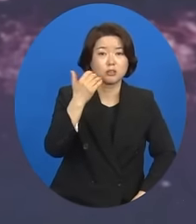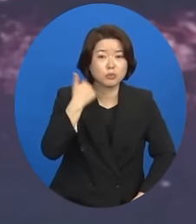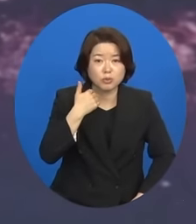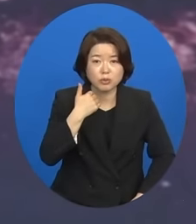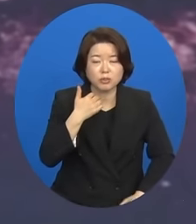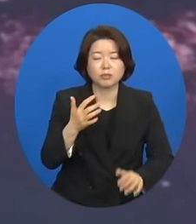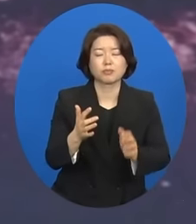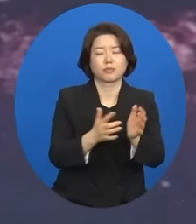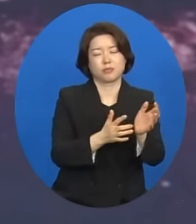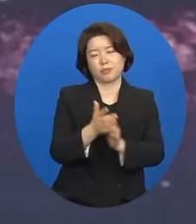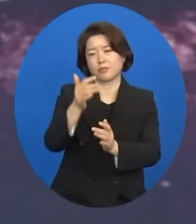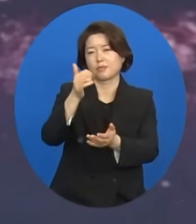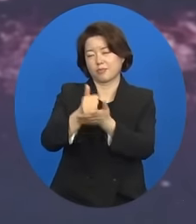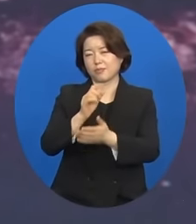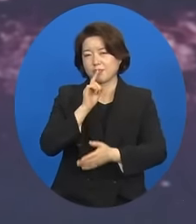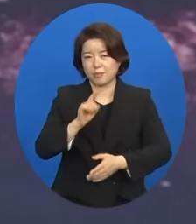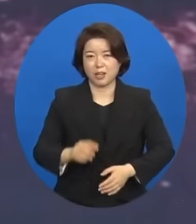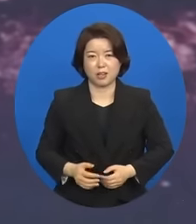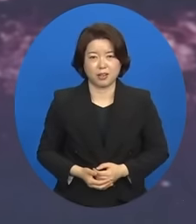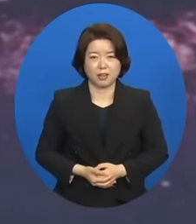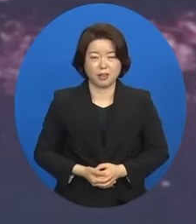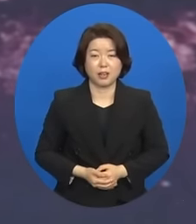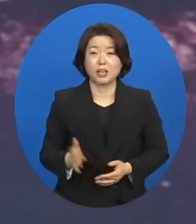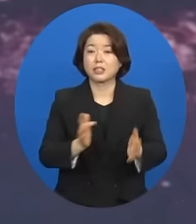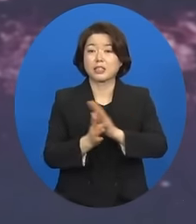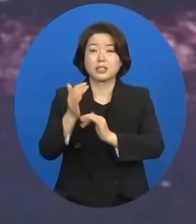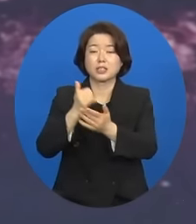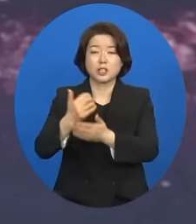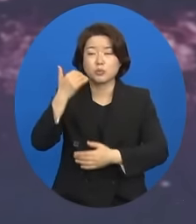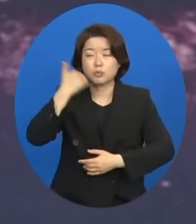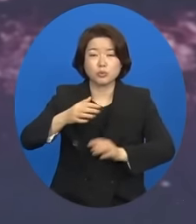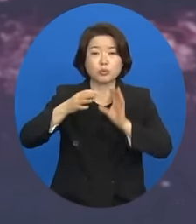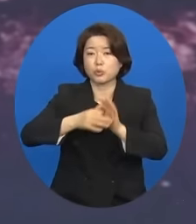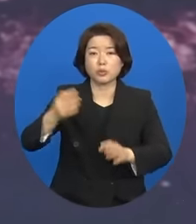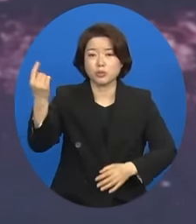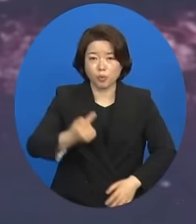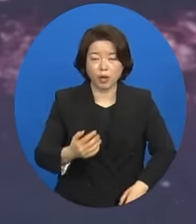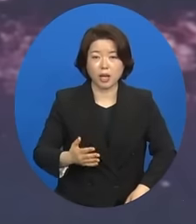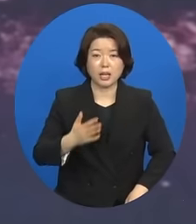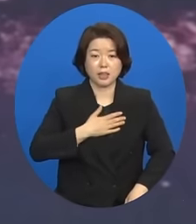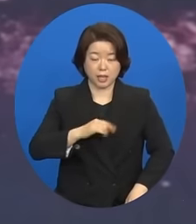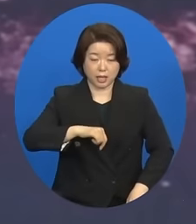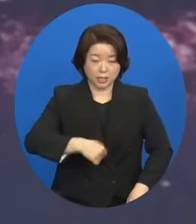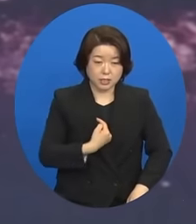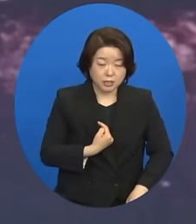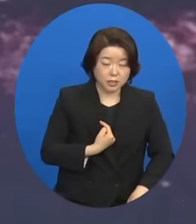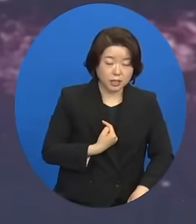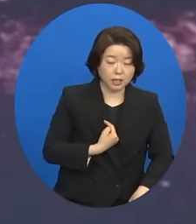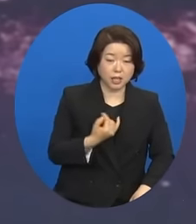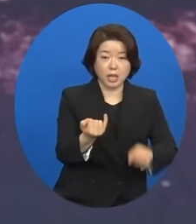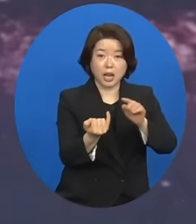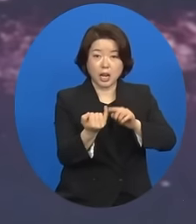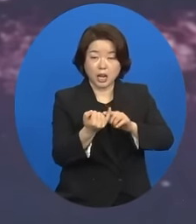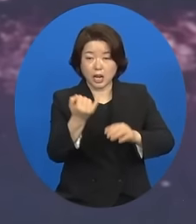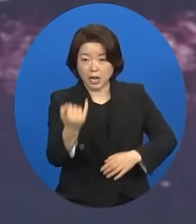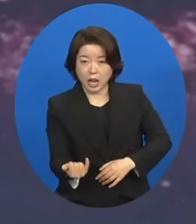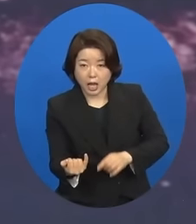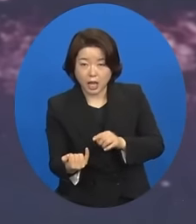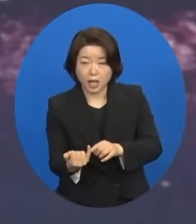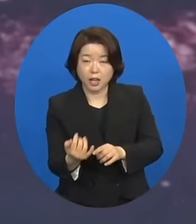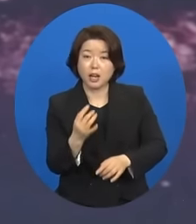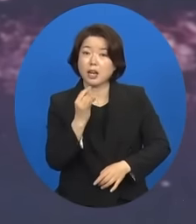예수님을 말하는 거죠 그러 그 예수님이 누구를 통해서 옵니까 자신 선택한 라를 통해서 옵니까